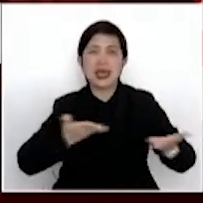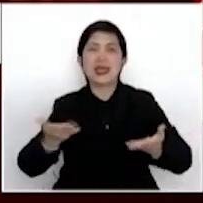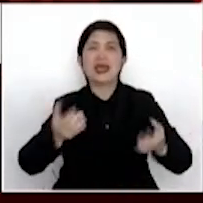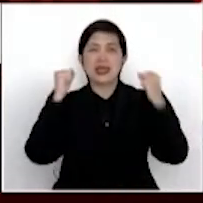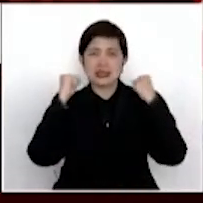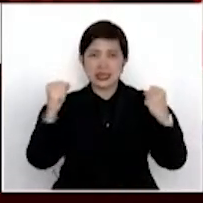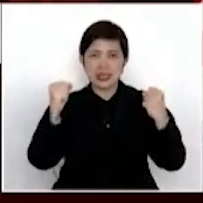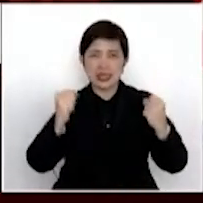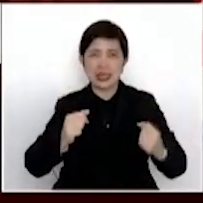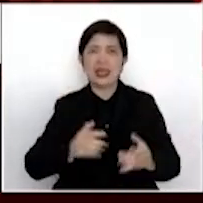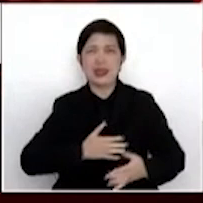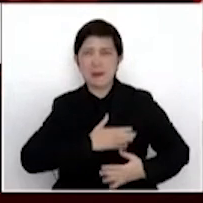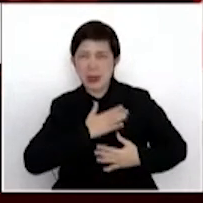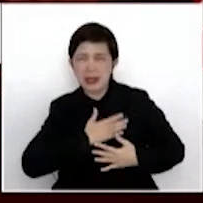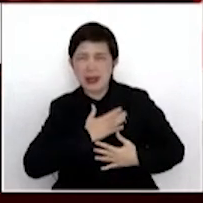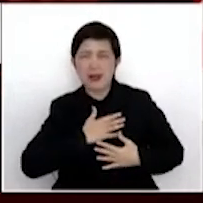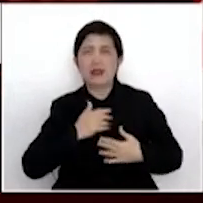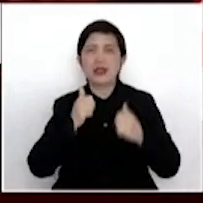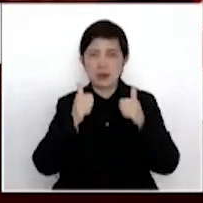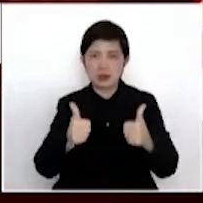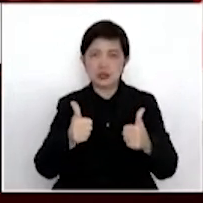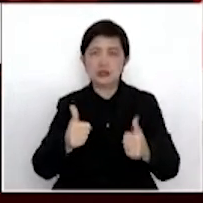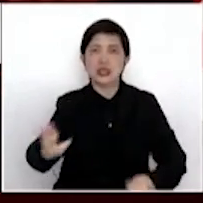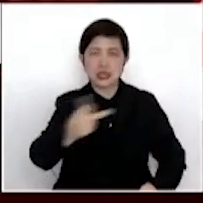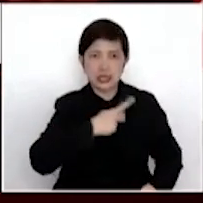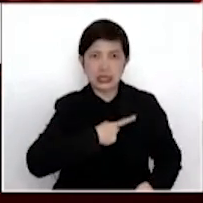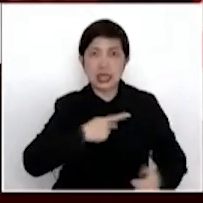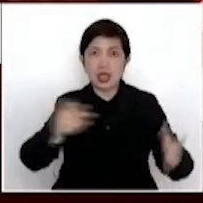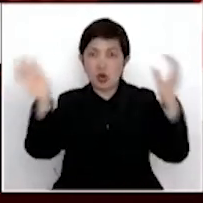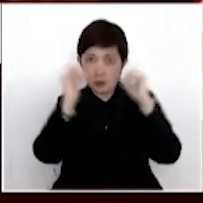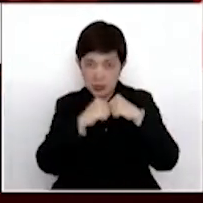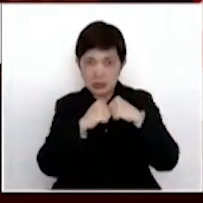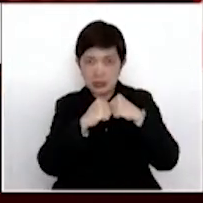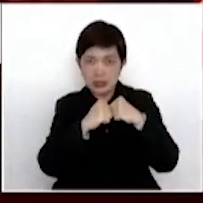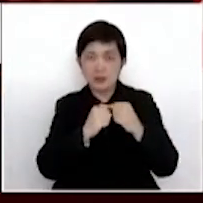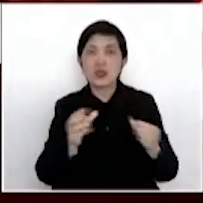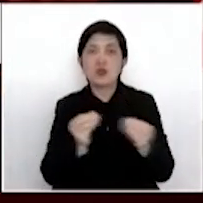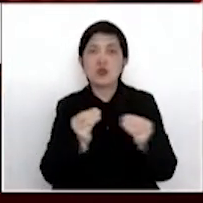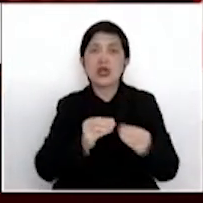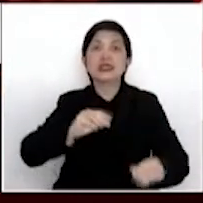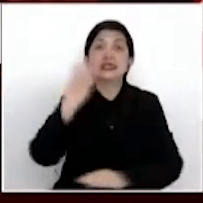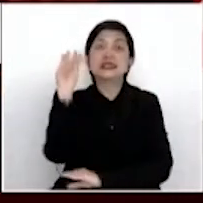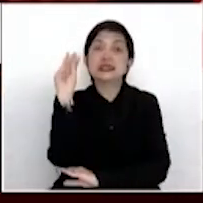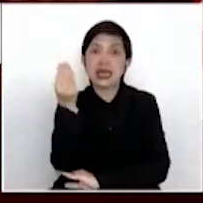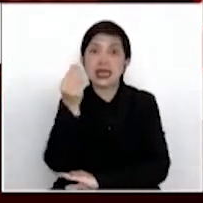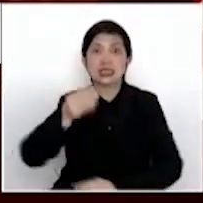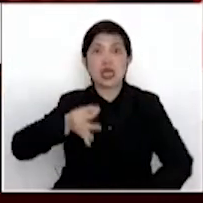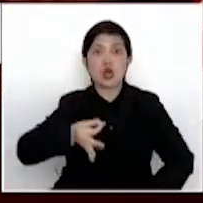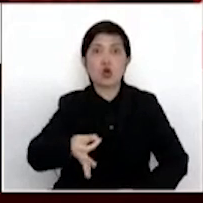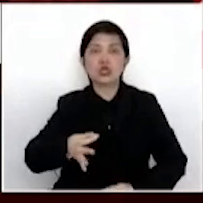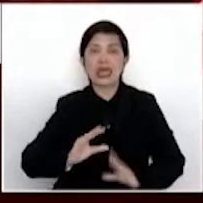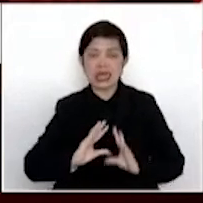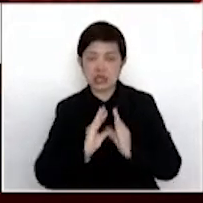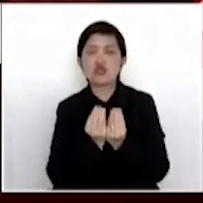kesehatan mental yang bersahabat Kami berkomitmen menjadikan Jakarta kota yang